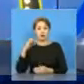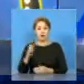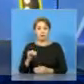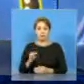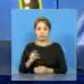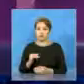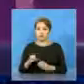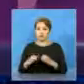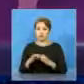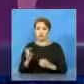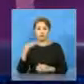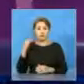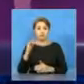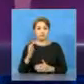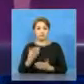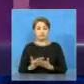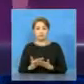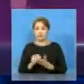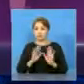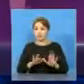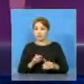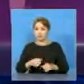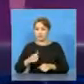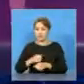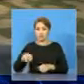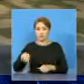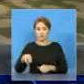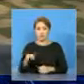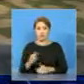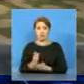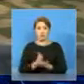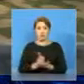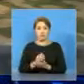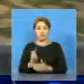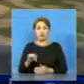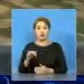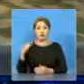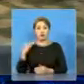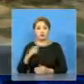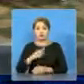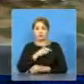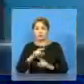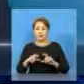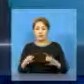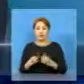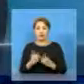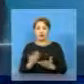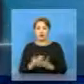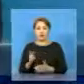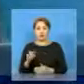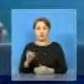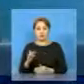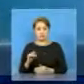ТНК «Казхром» Арман Есинжолов, заместитель генерального директора по кадровой политике ТО «Актюбинская медицинская компания»